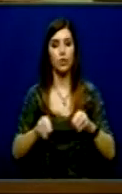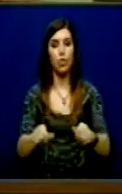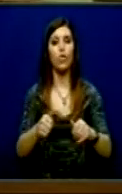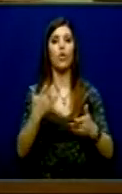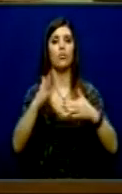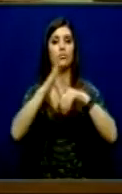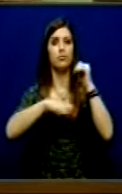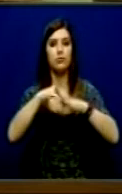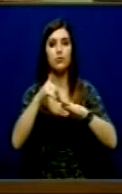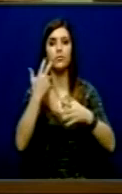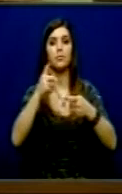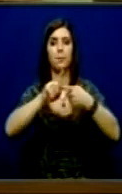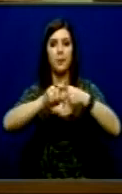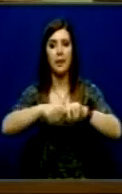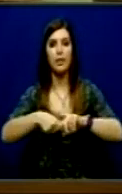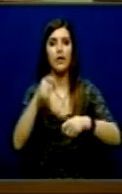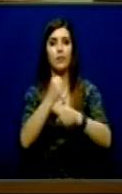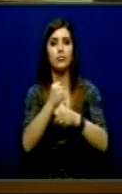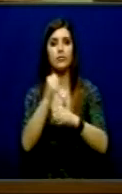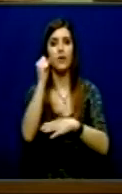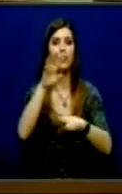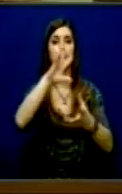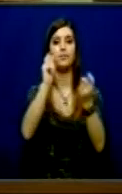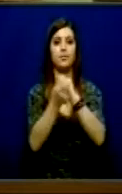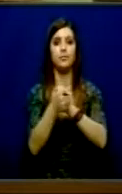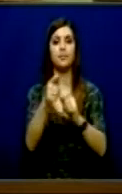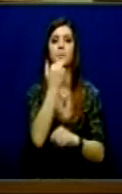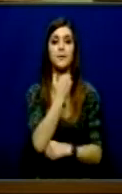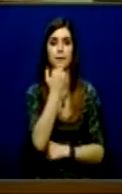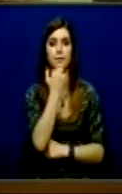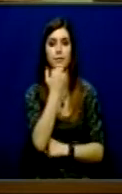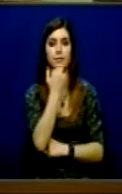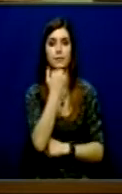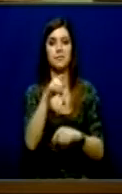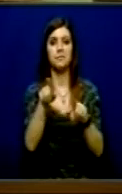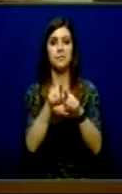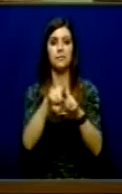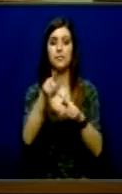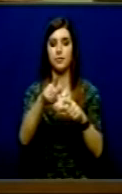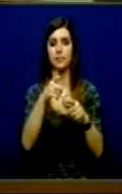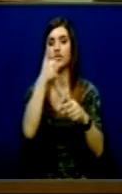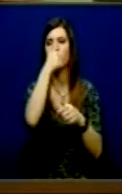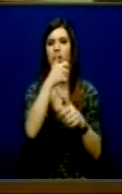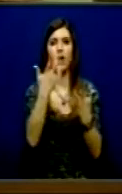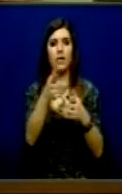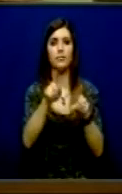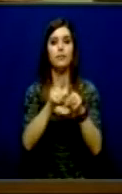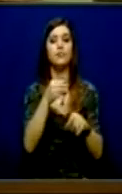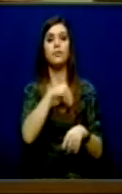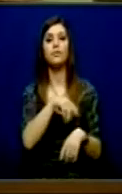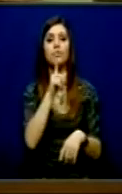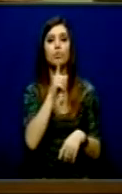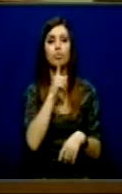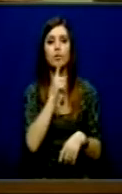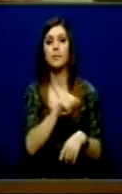apo pajisje dhe makineri pune, kaluan në pronë private. E përbashta e këtyre tjetërsimeve ishin përfituesit sërb